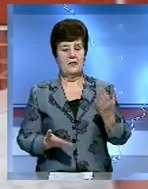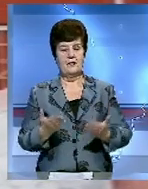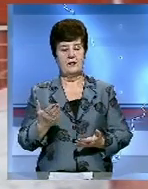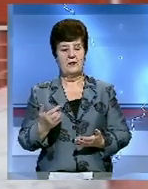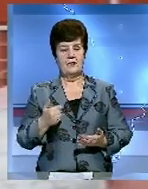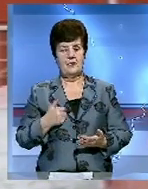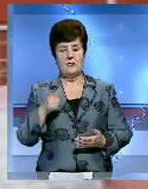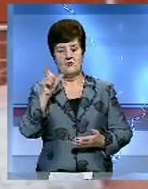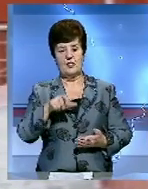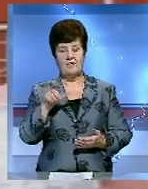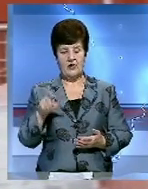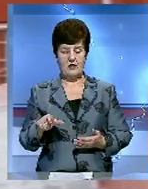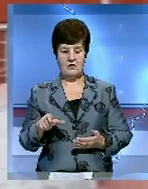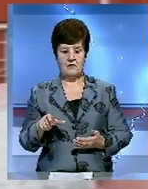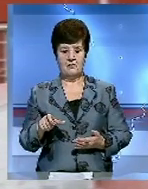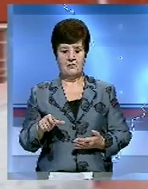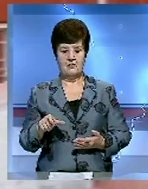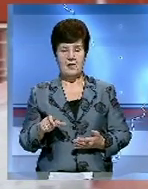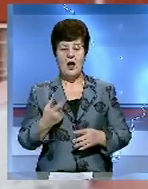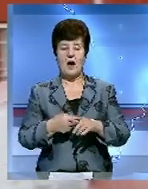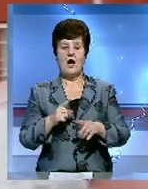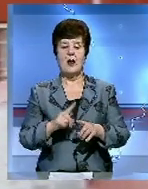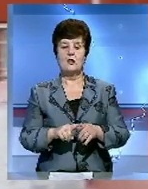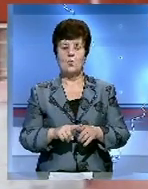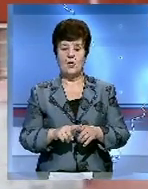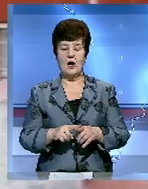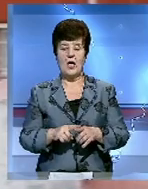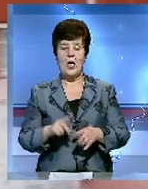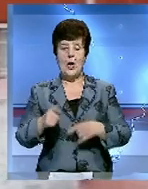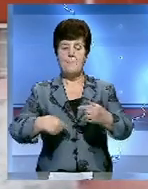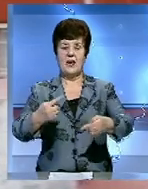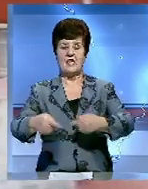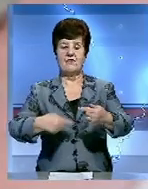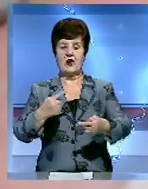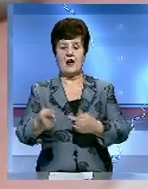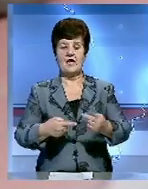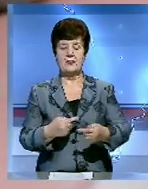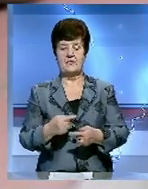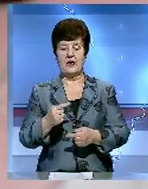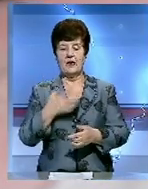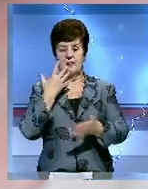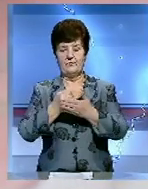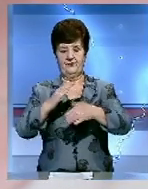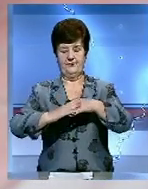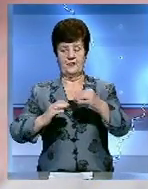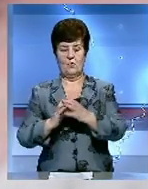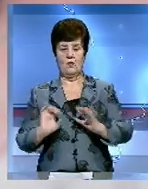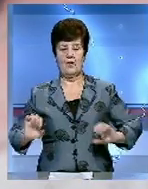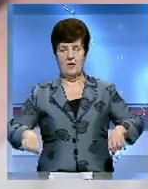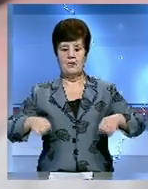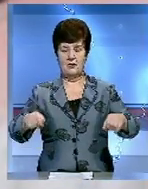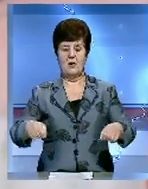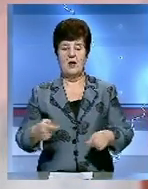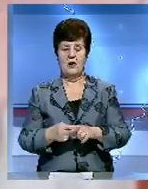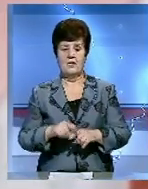человек, который передвигается на простой коляске, которую надо